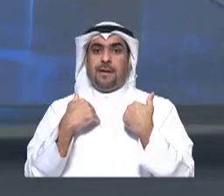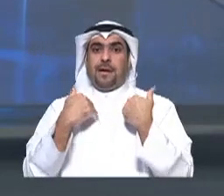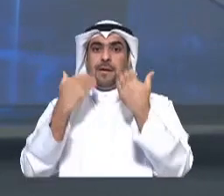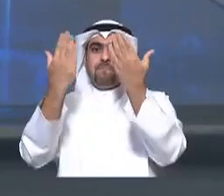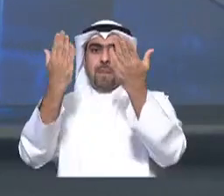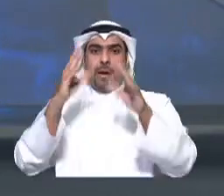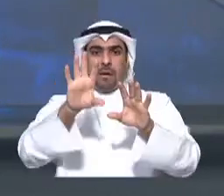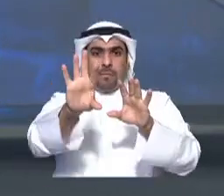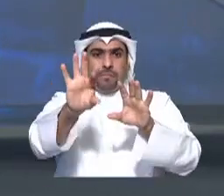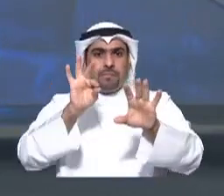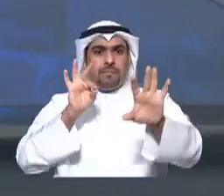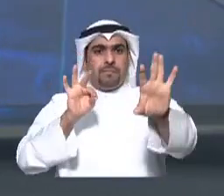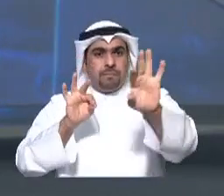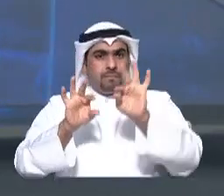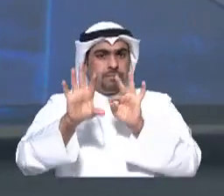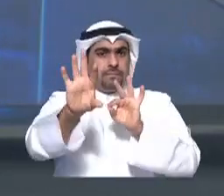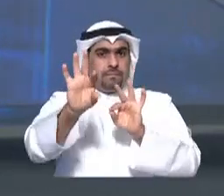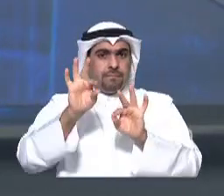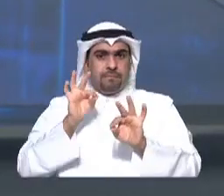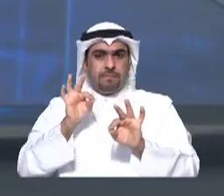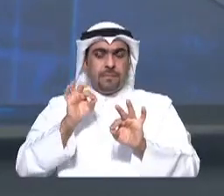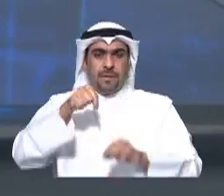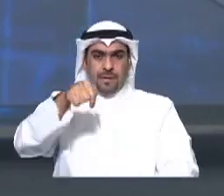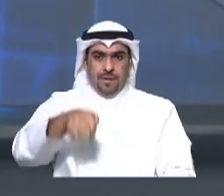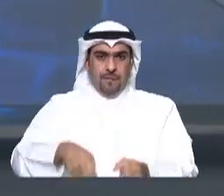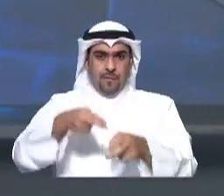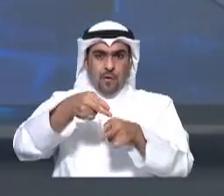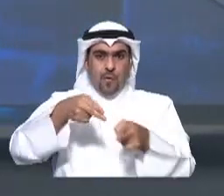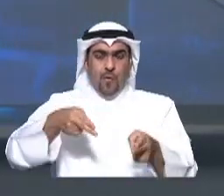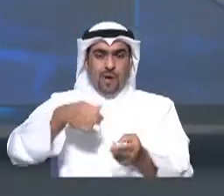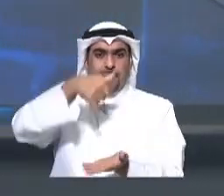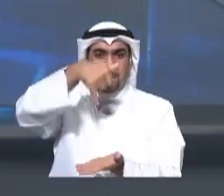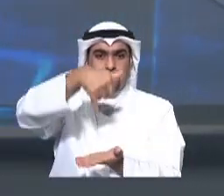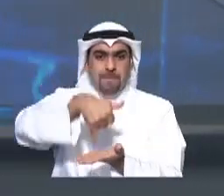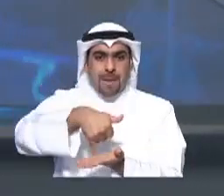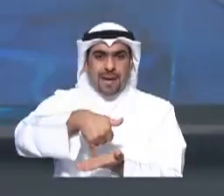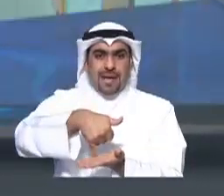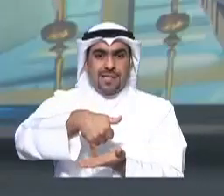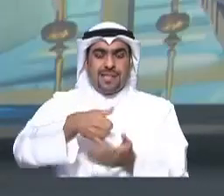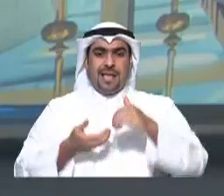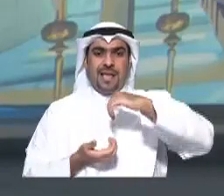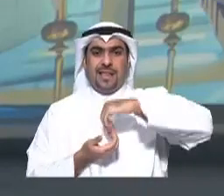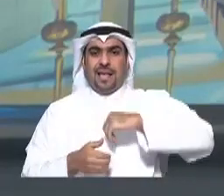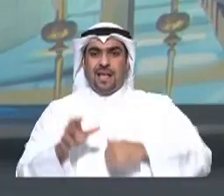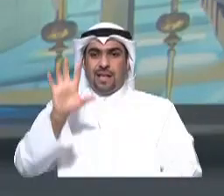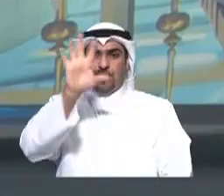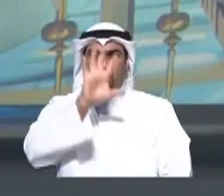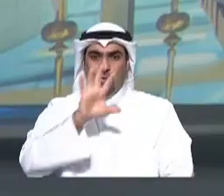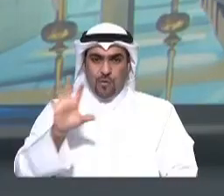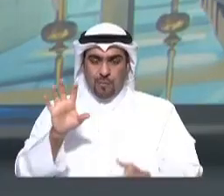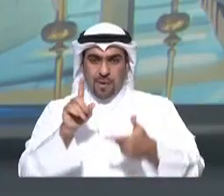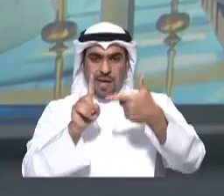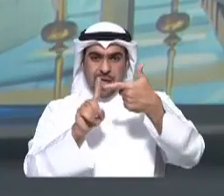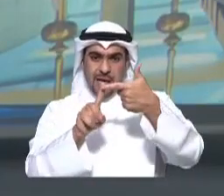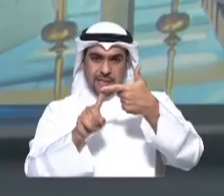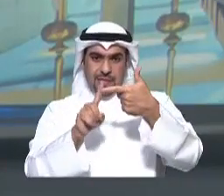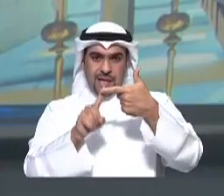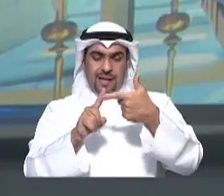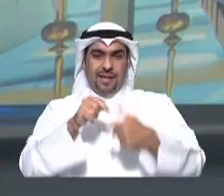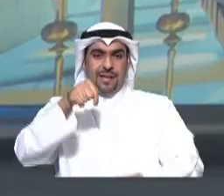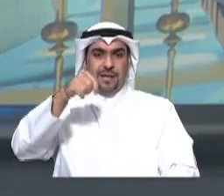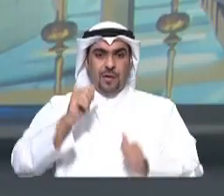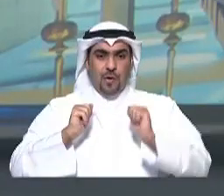مثل المركز الإقليمي لحلف شمال الناتو ومبادرة إسطنبول للتعاون. نعم،